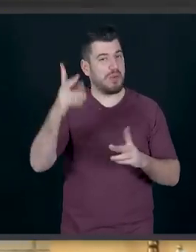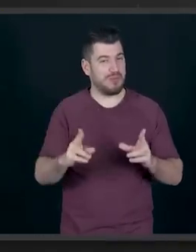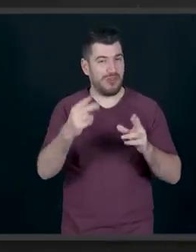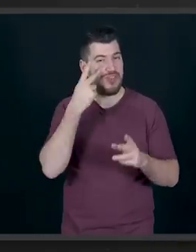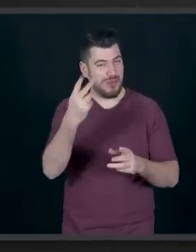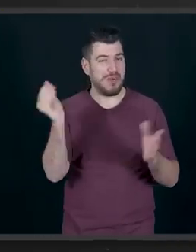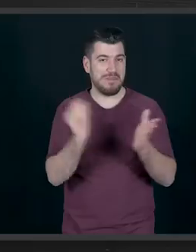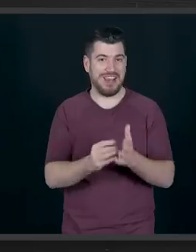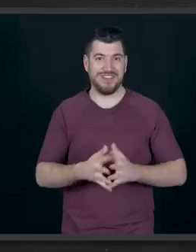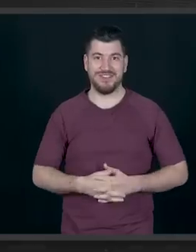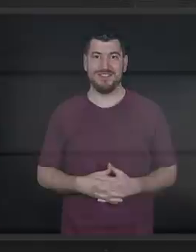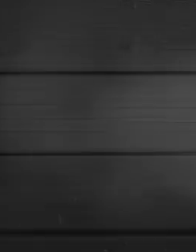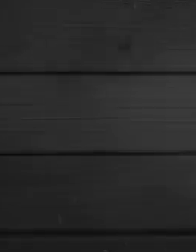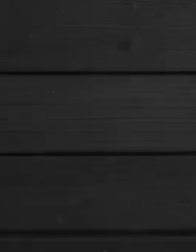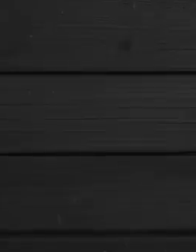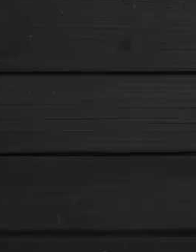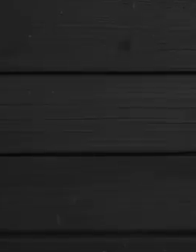επεισόδιο.